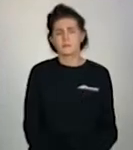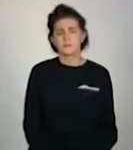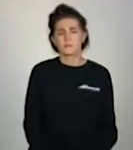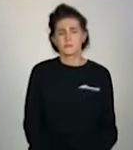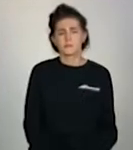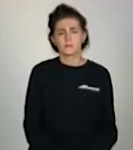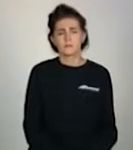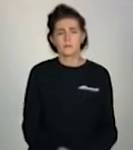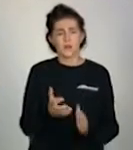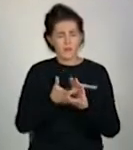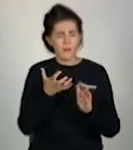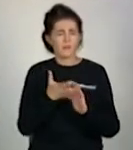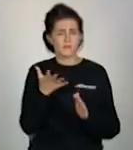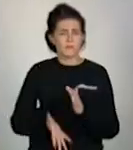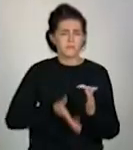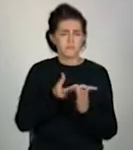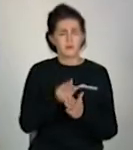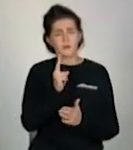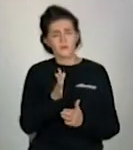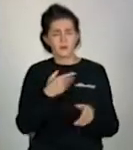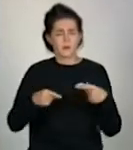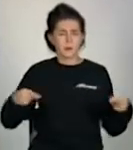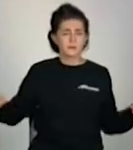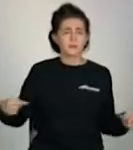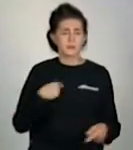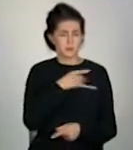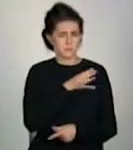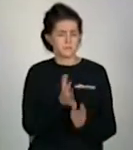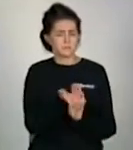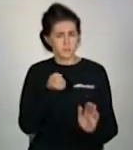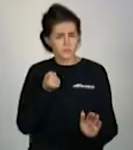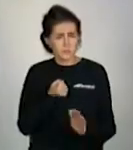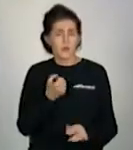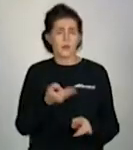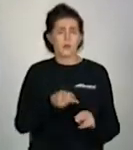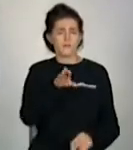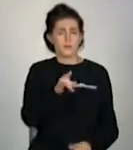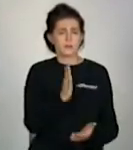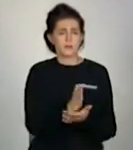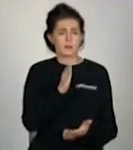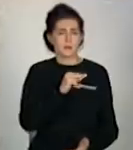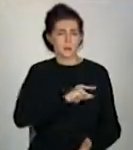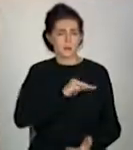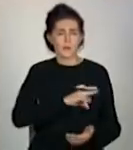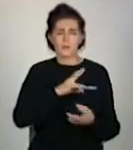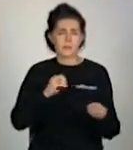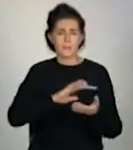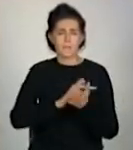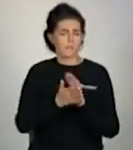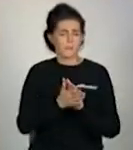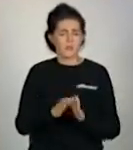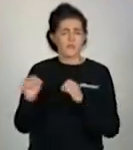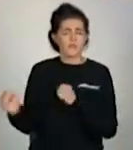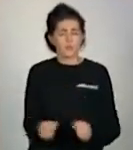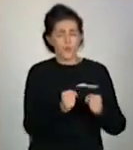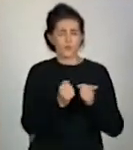вистачає оплатити комунальну. Я отримала, а потім мені сказали, ви працюєте, вам не положено. Двірникам